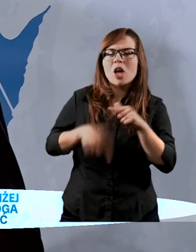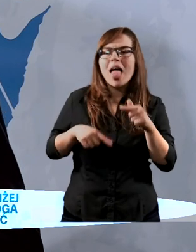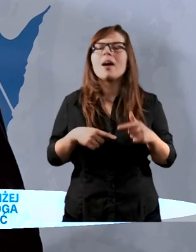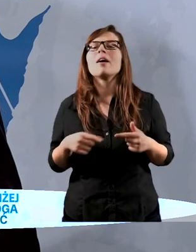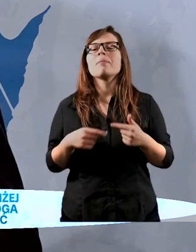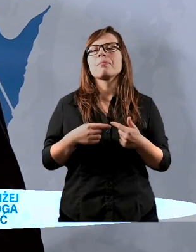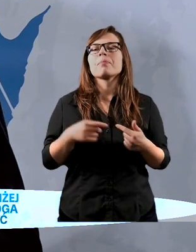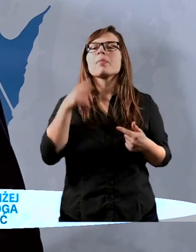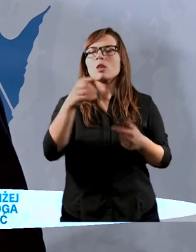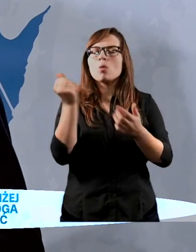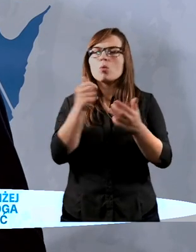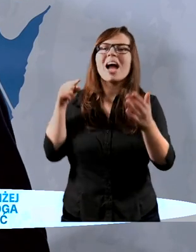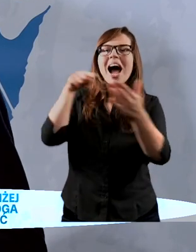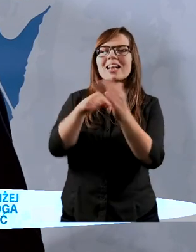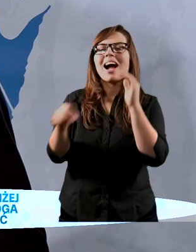trafić